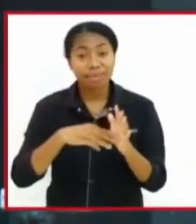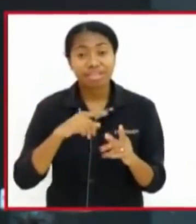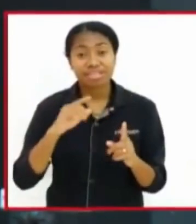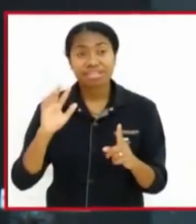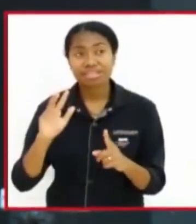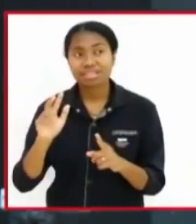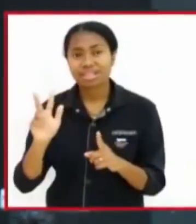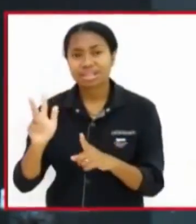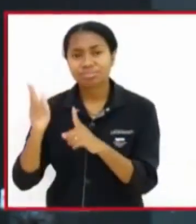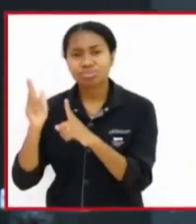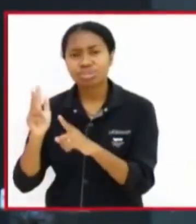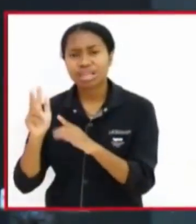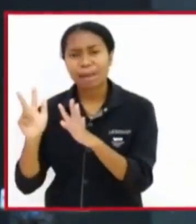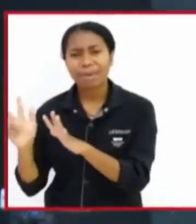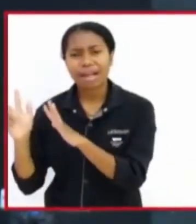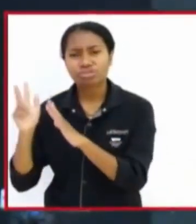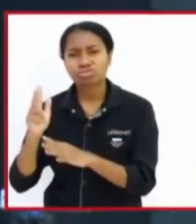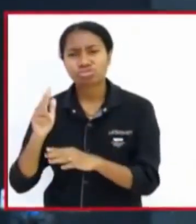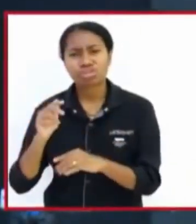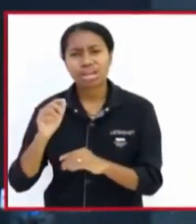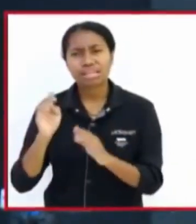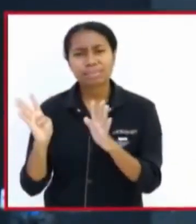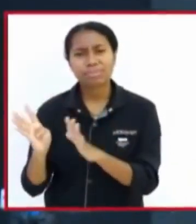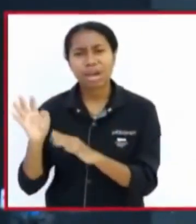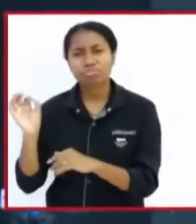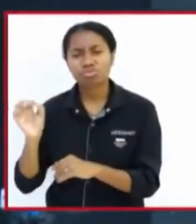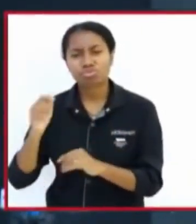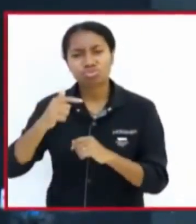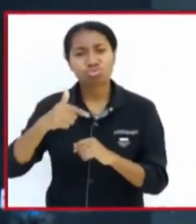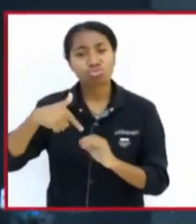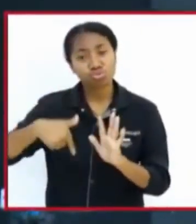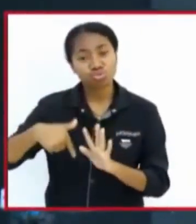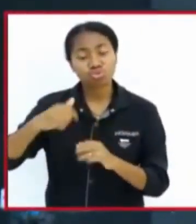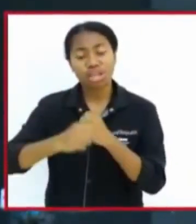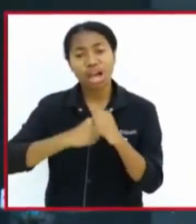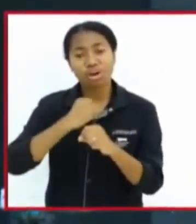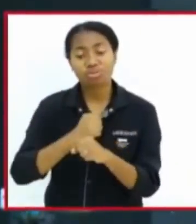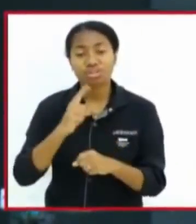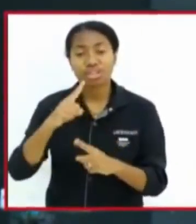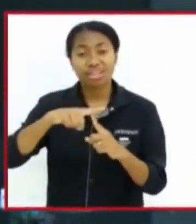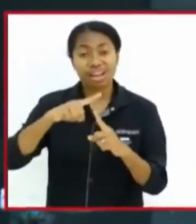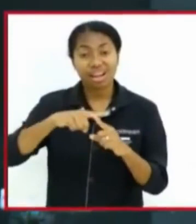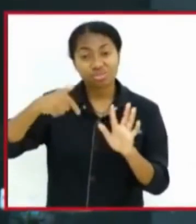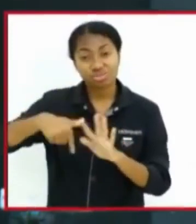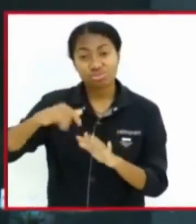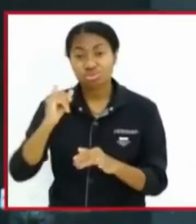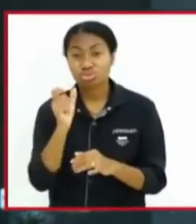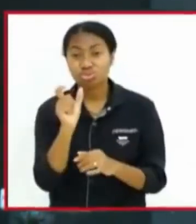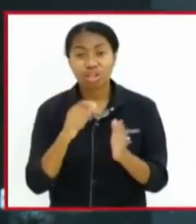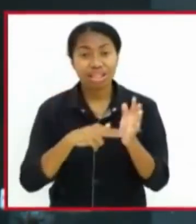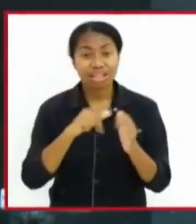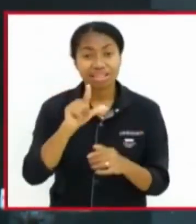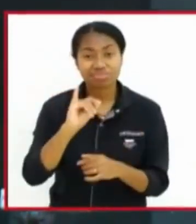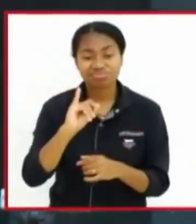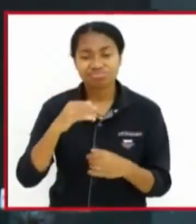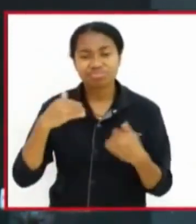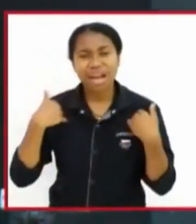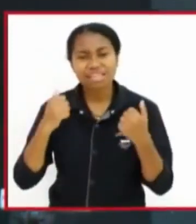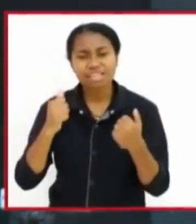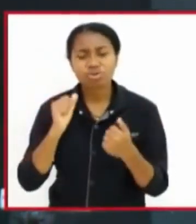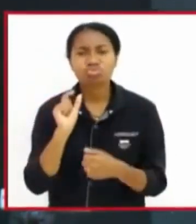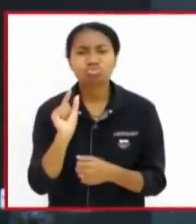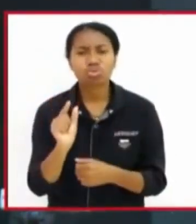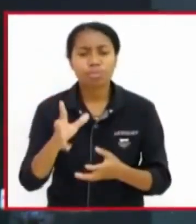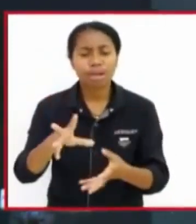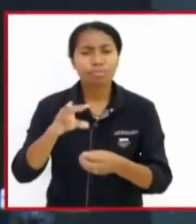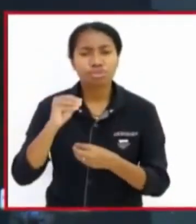1897 tahun dan pada tanggal 7 Juni mereka berhasil merebut Yerusalem